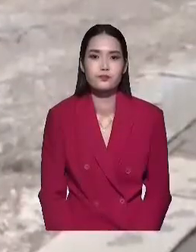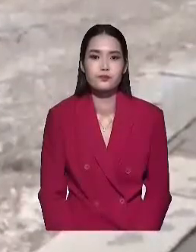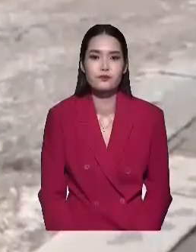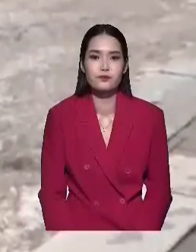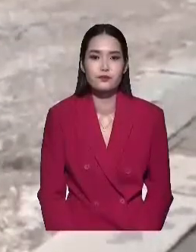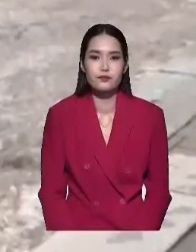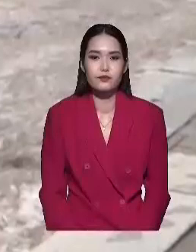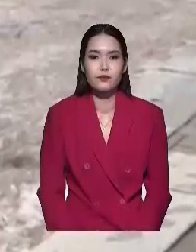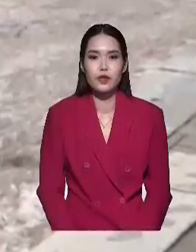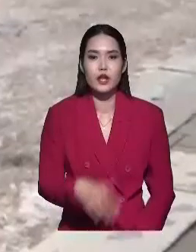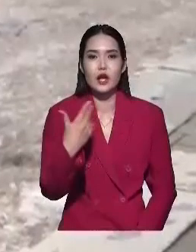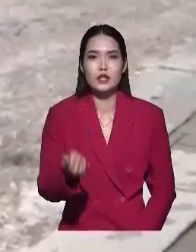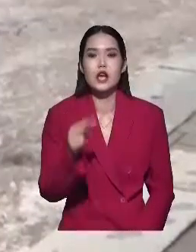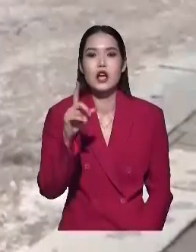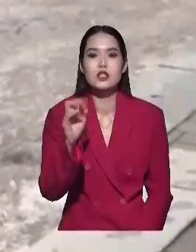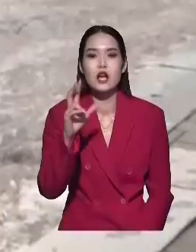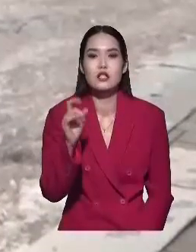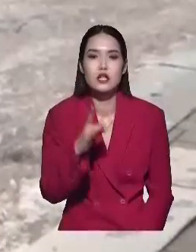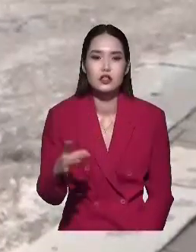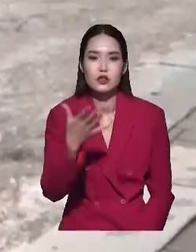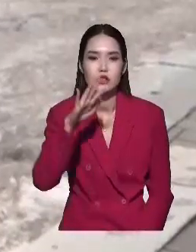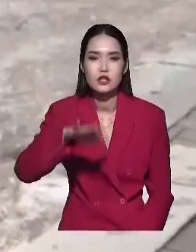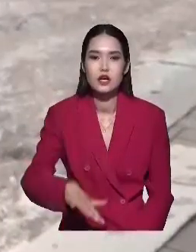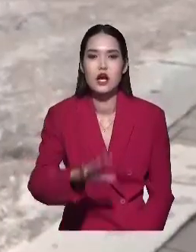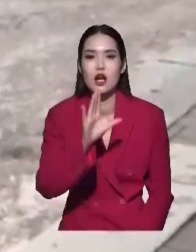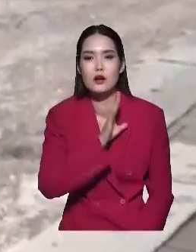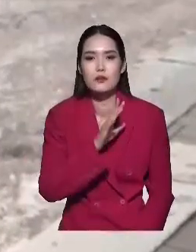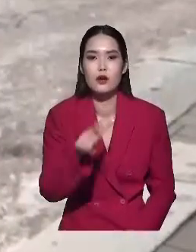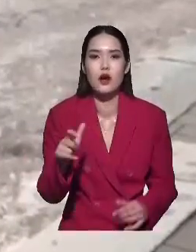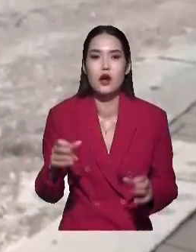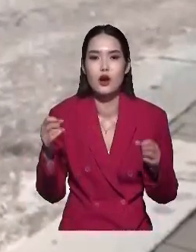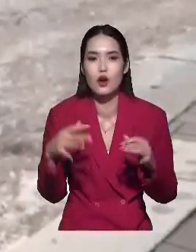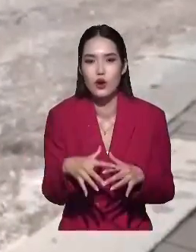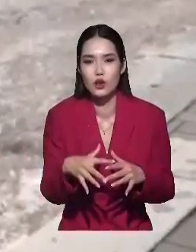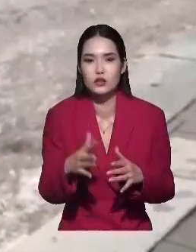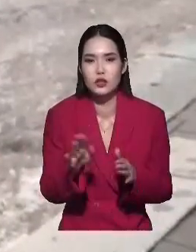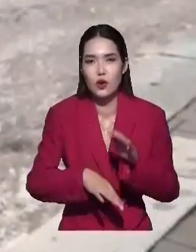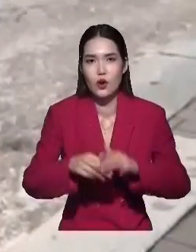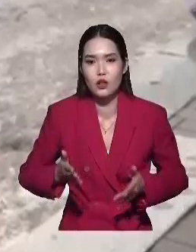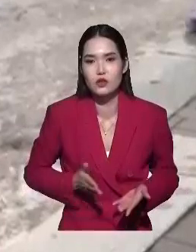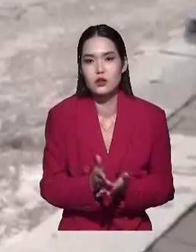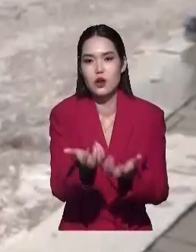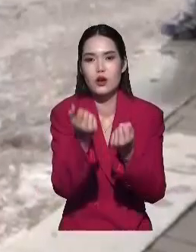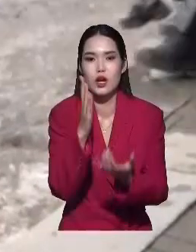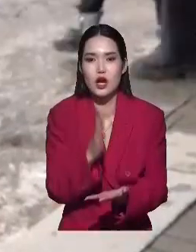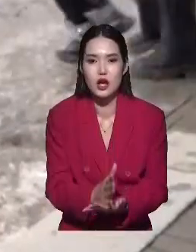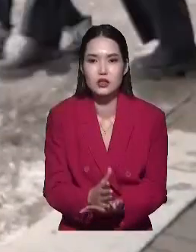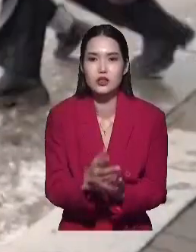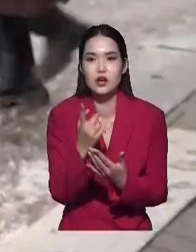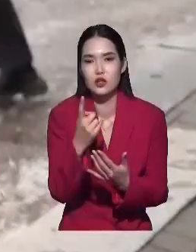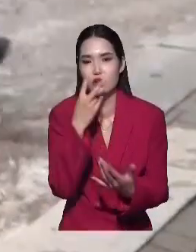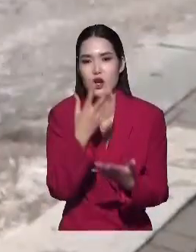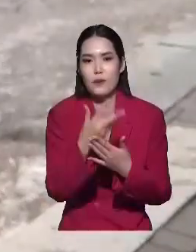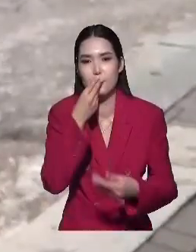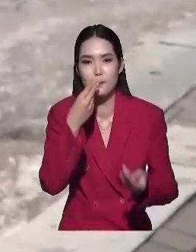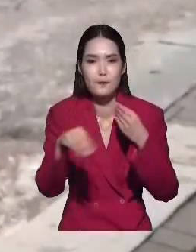Арқалық Амангелді Жангелдин ауданына алғашқының бірі болып Аманат партиясы қол ұшын созды. 20 тонна гуманитарлық жүк жеткізілді. Азық-түлік,